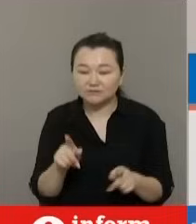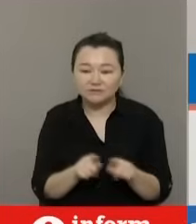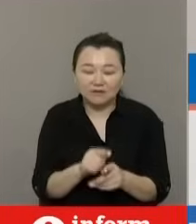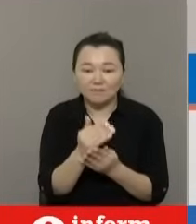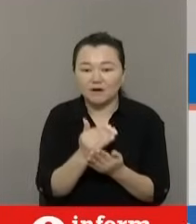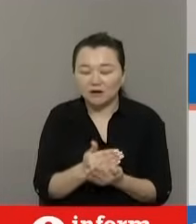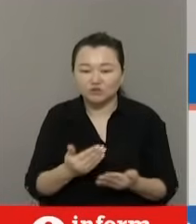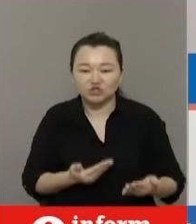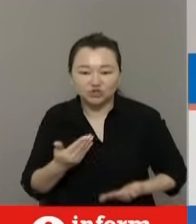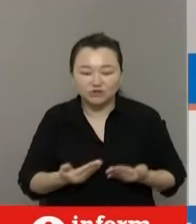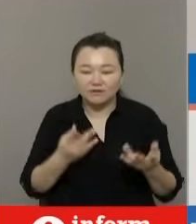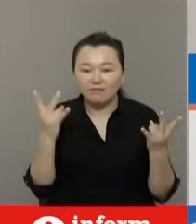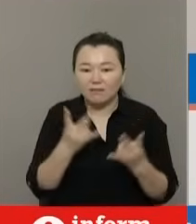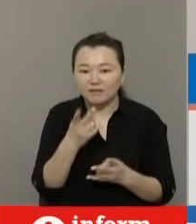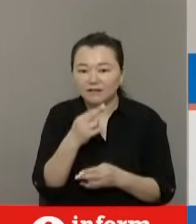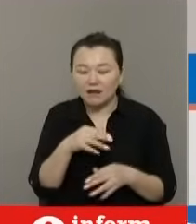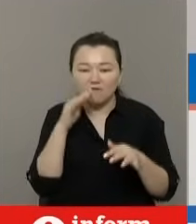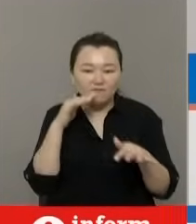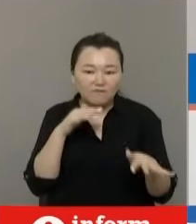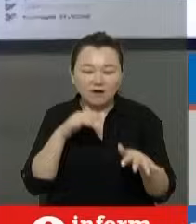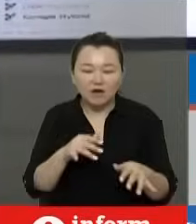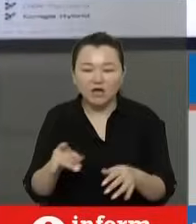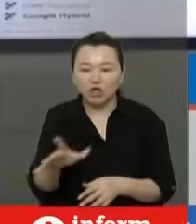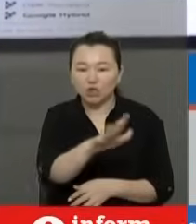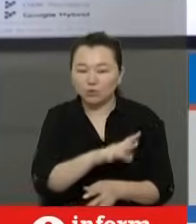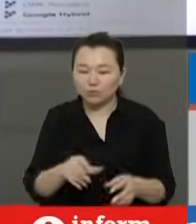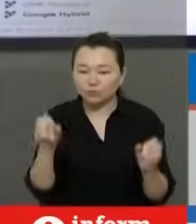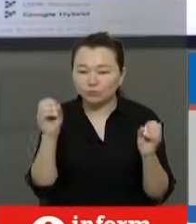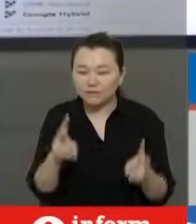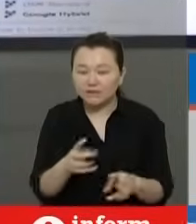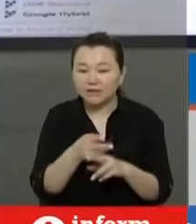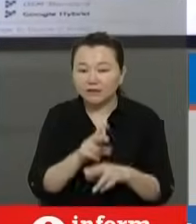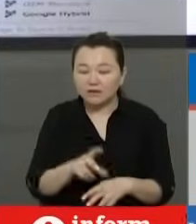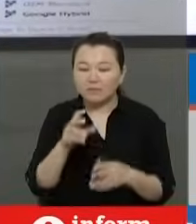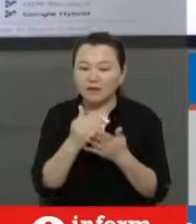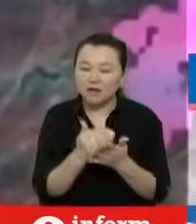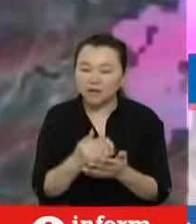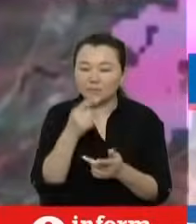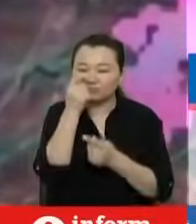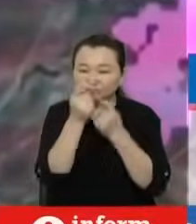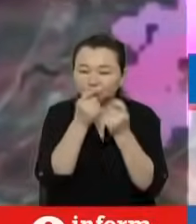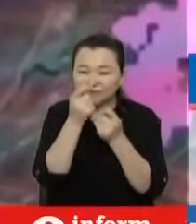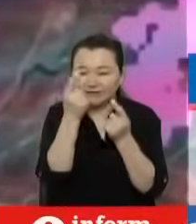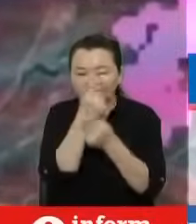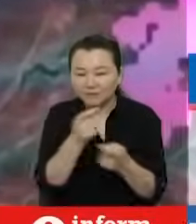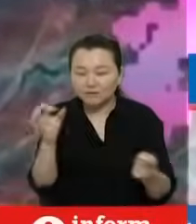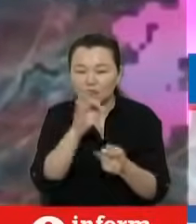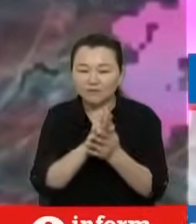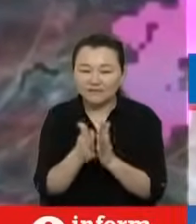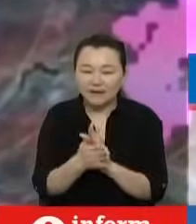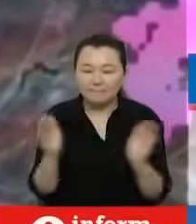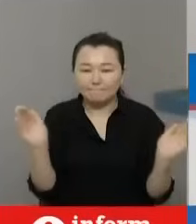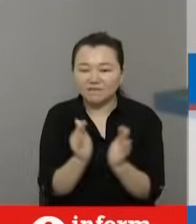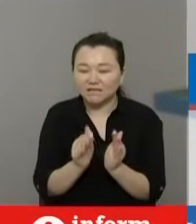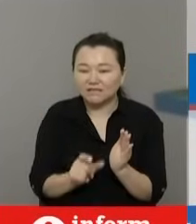программа жизненно необходима для паводка опасного региона. Предлагают также снабдить программу более детальной информацией о состоянии малых